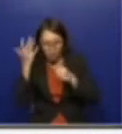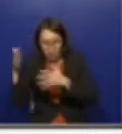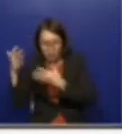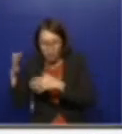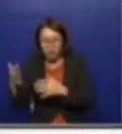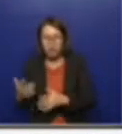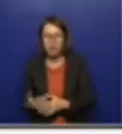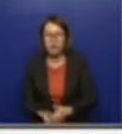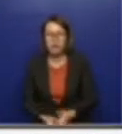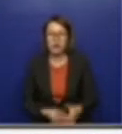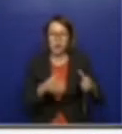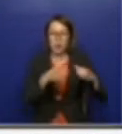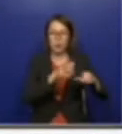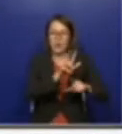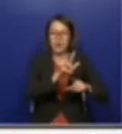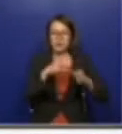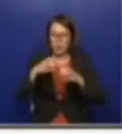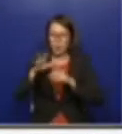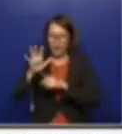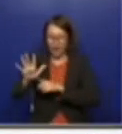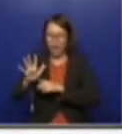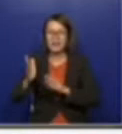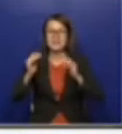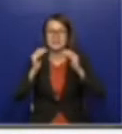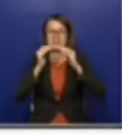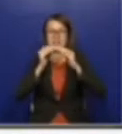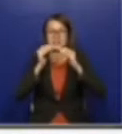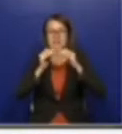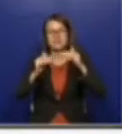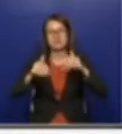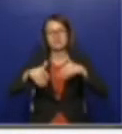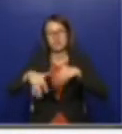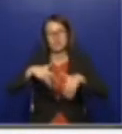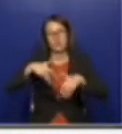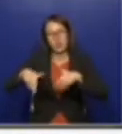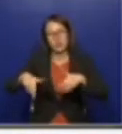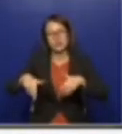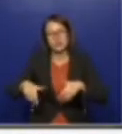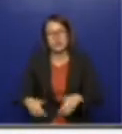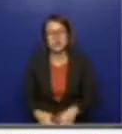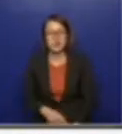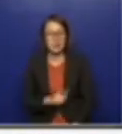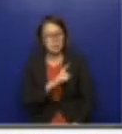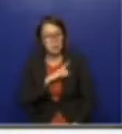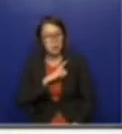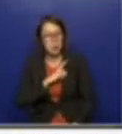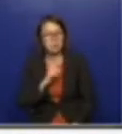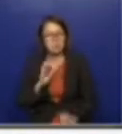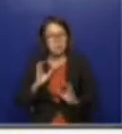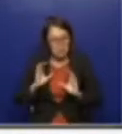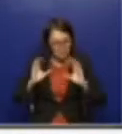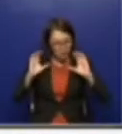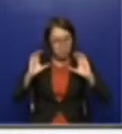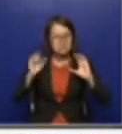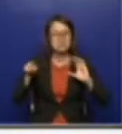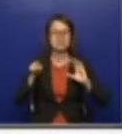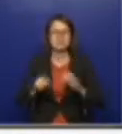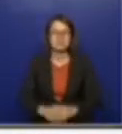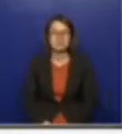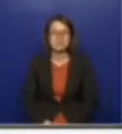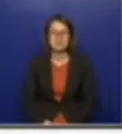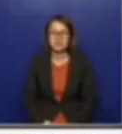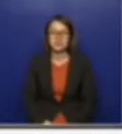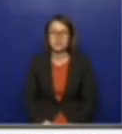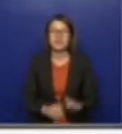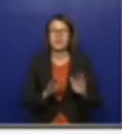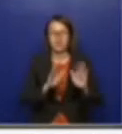านั้นว่าด้วยสิทธิของพี่น้องประชาชนว่าด้วยหน้าที่ของรัฐตรงนี้เองก็ฝากกรรมาธิ